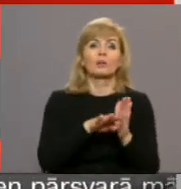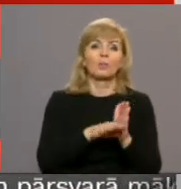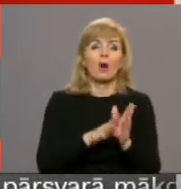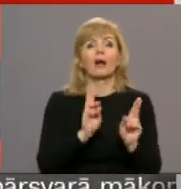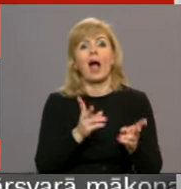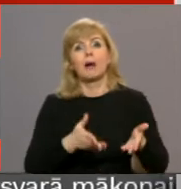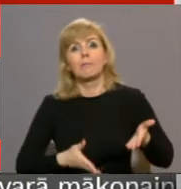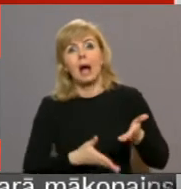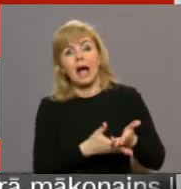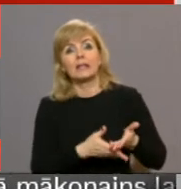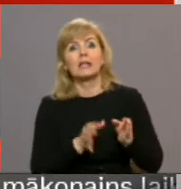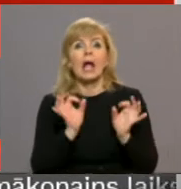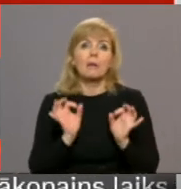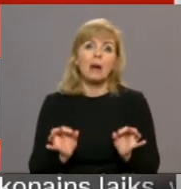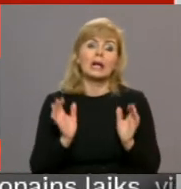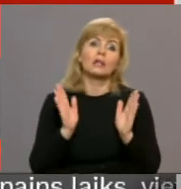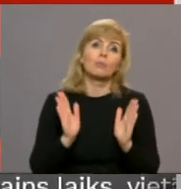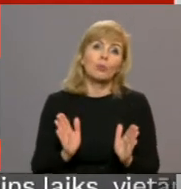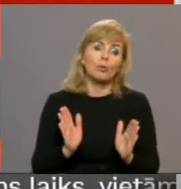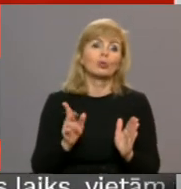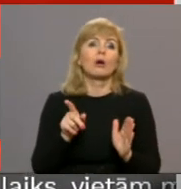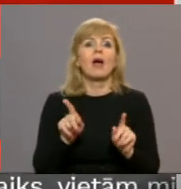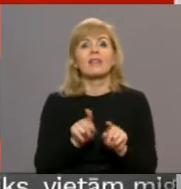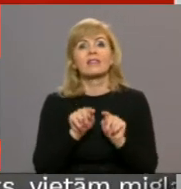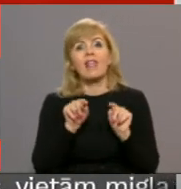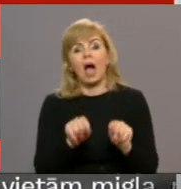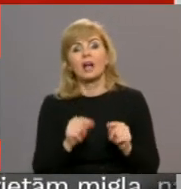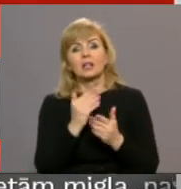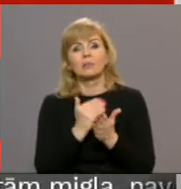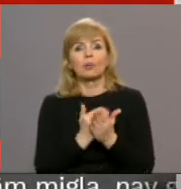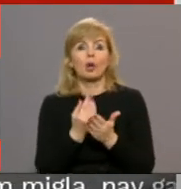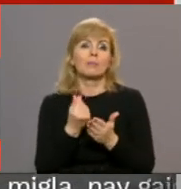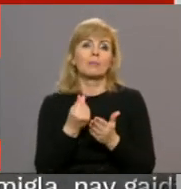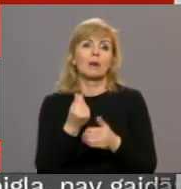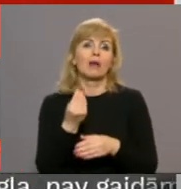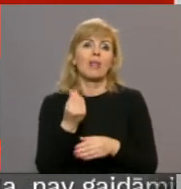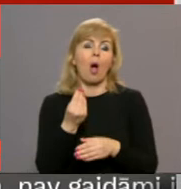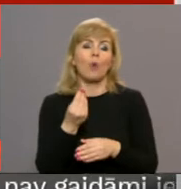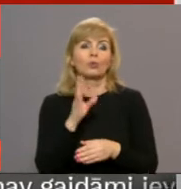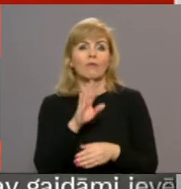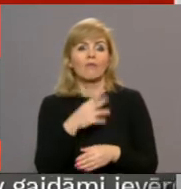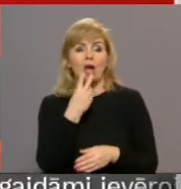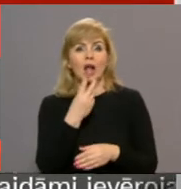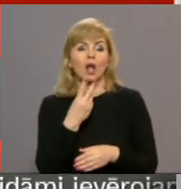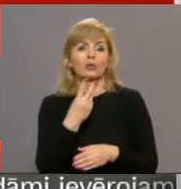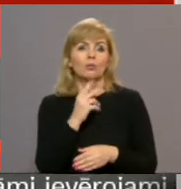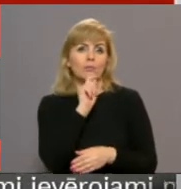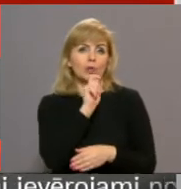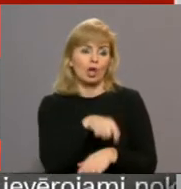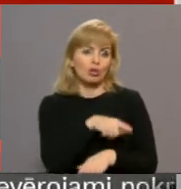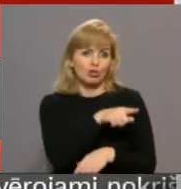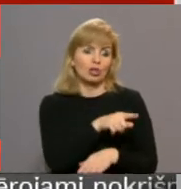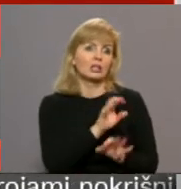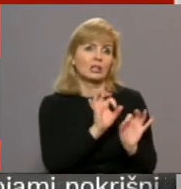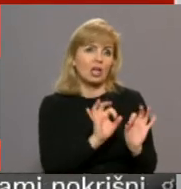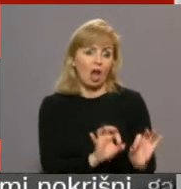ja varētu būt arī tādas programmas, kur kaut kādus līdzekļus vairāk varētu novirzīt tieši